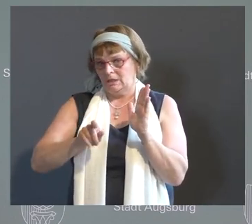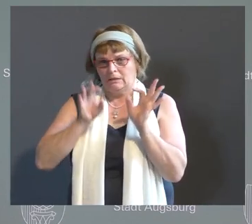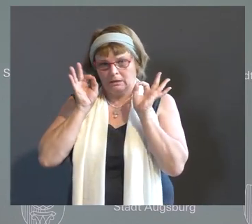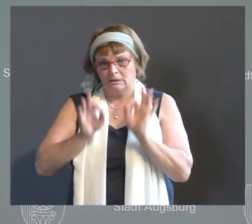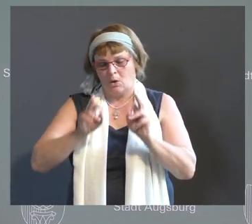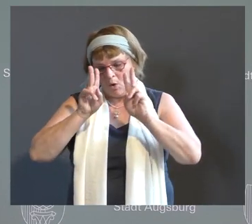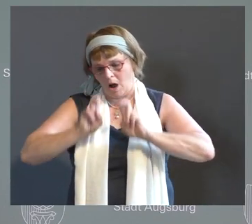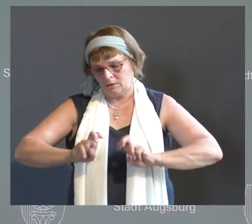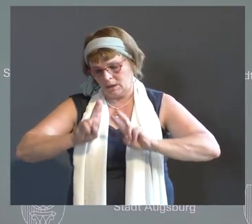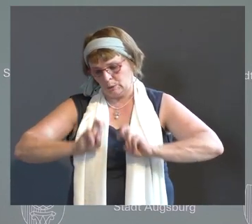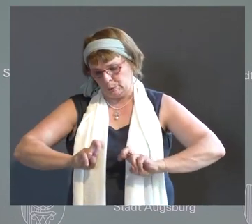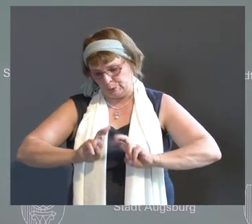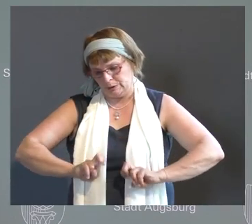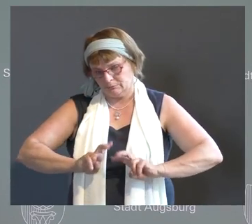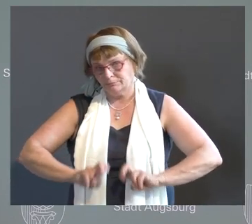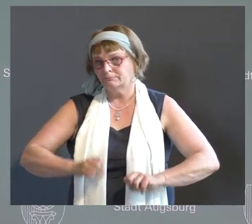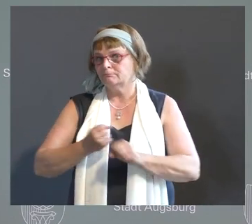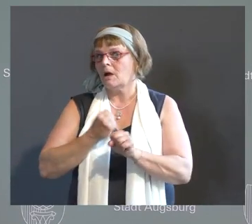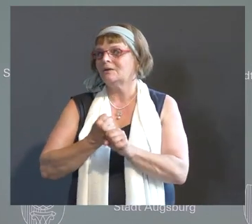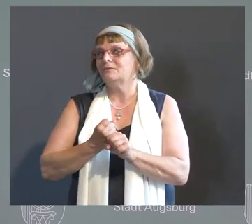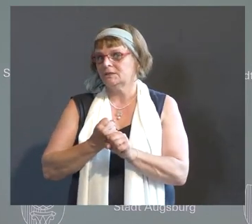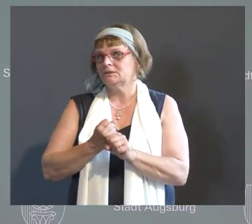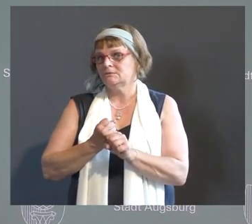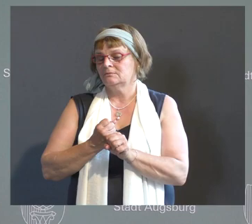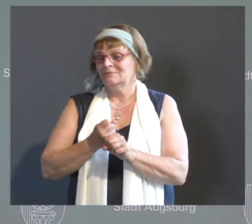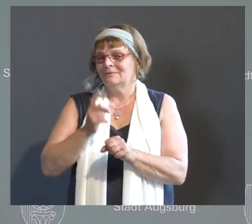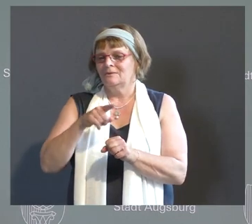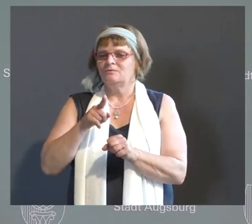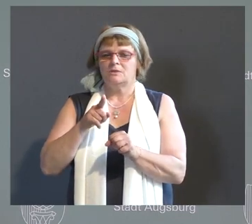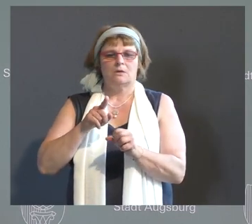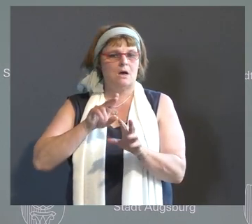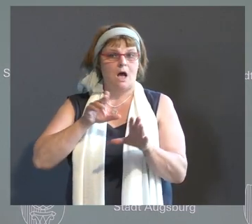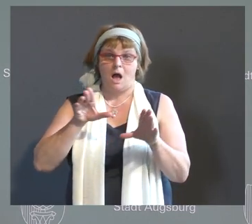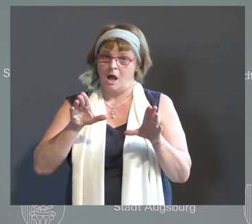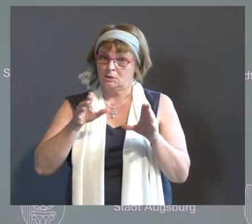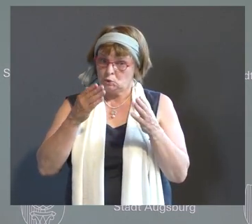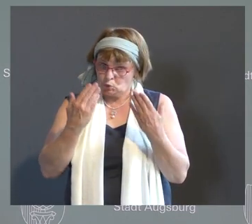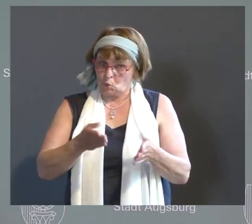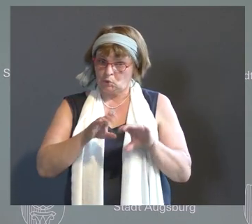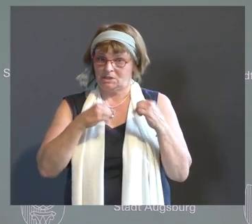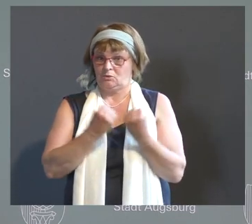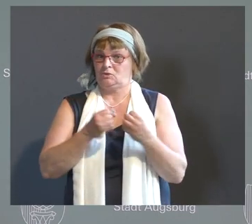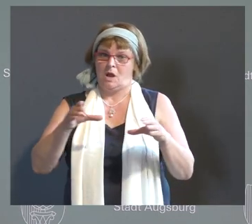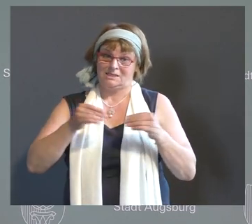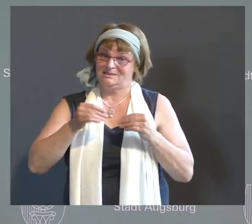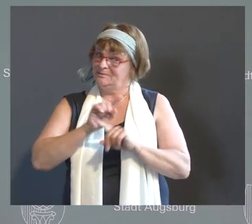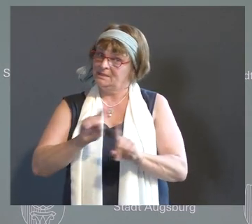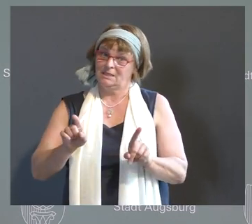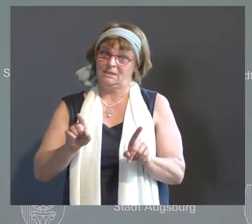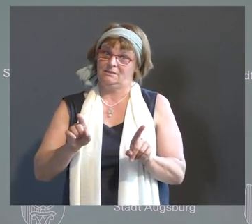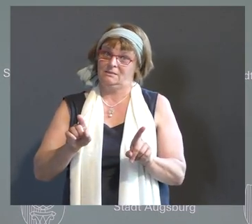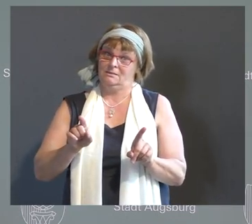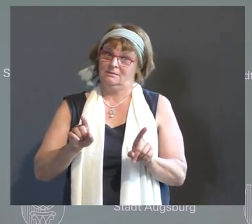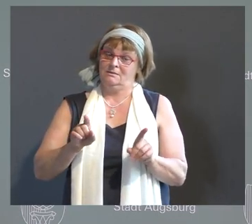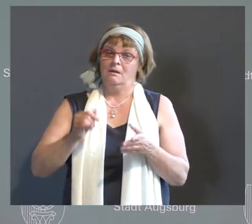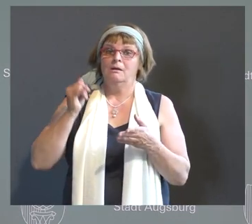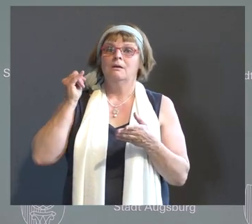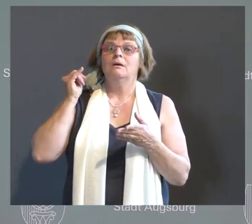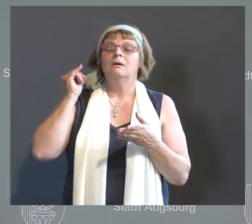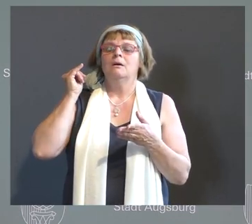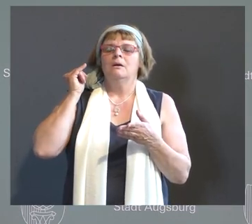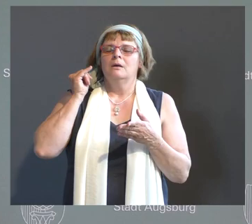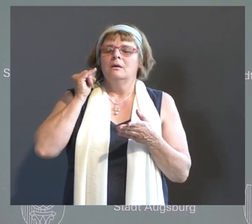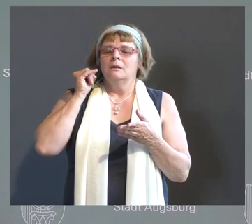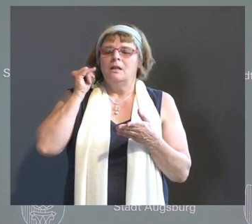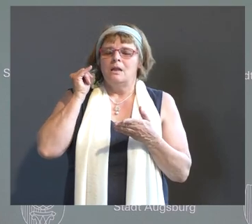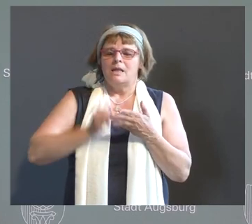Straftaten unternehmen wird. Und wir werden nicht dulden, dass sich so etwas noch einmal wiederholt. Wir werden das letzte Wochenende